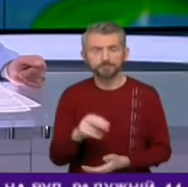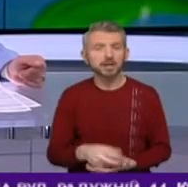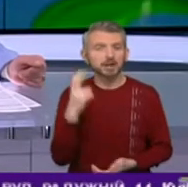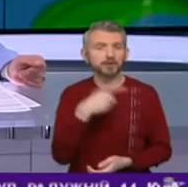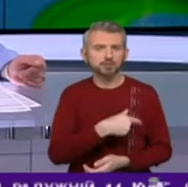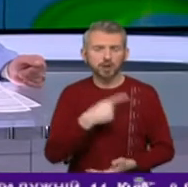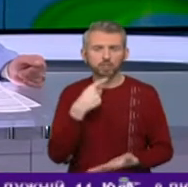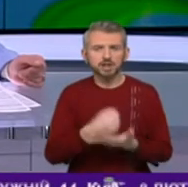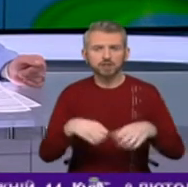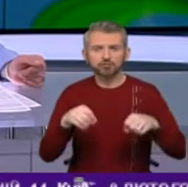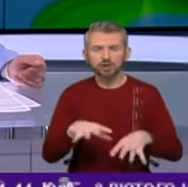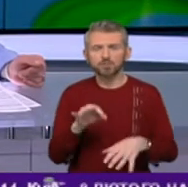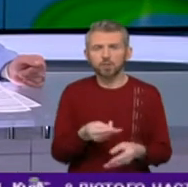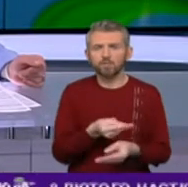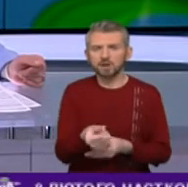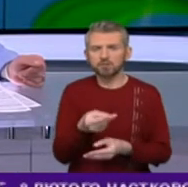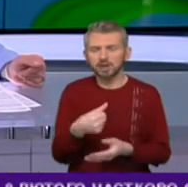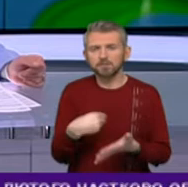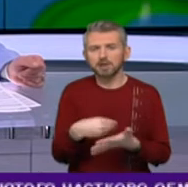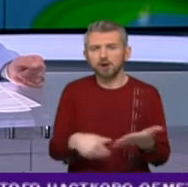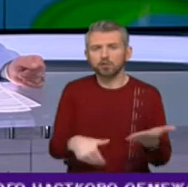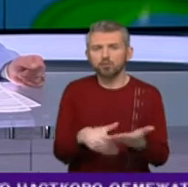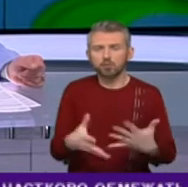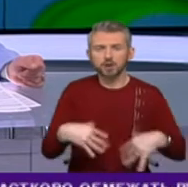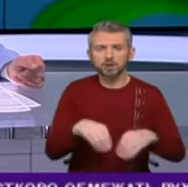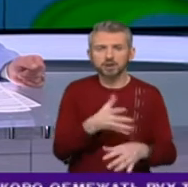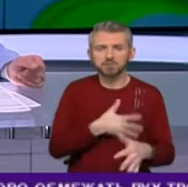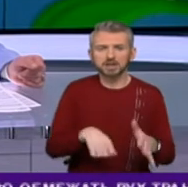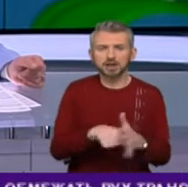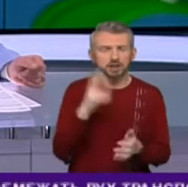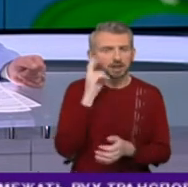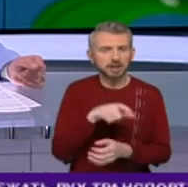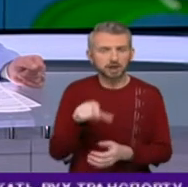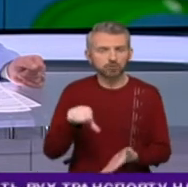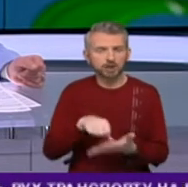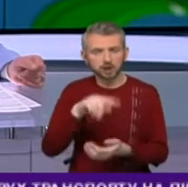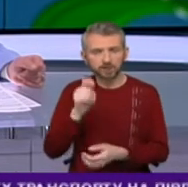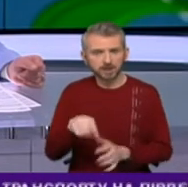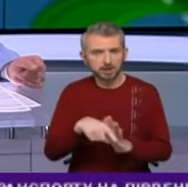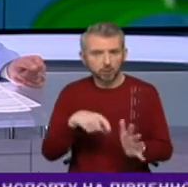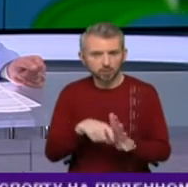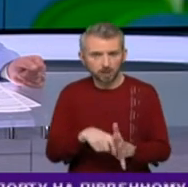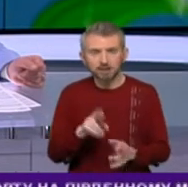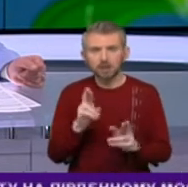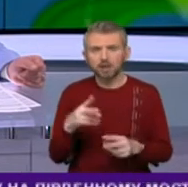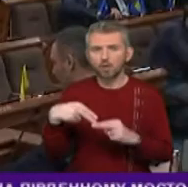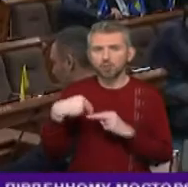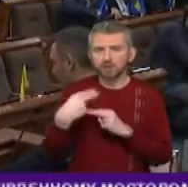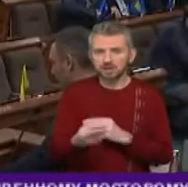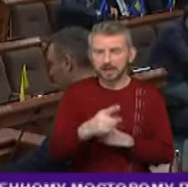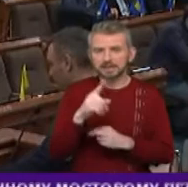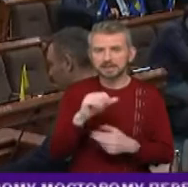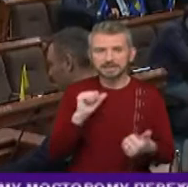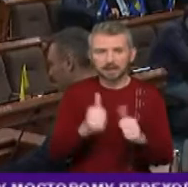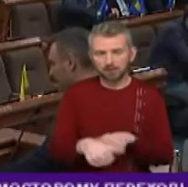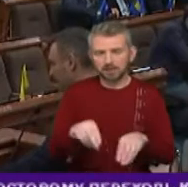депутати ухвалили рішення про виплати матеріальної допомоги родинам загиблих киян, учасників війни на Донбасі, як компенсації